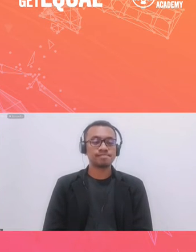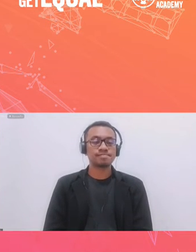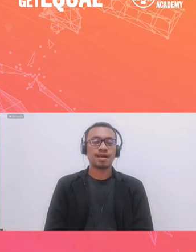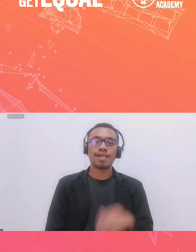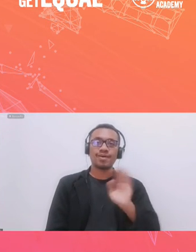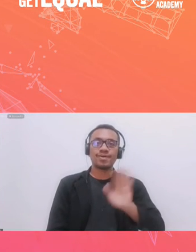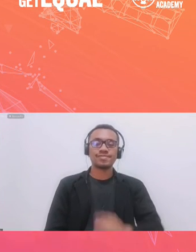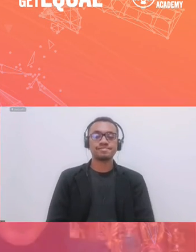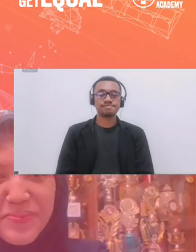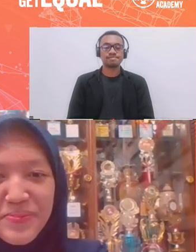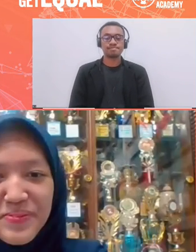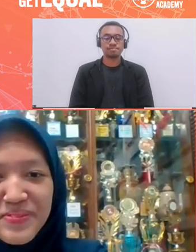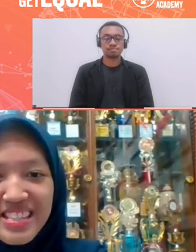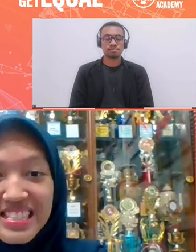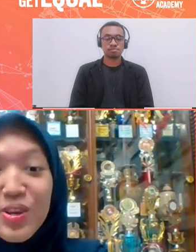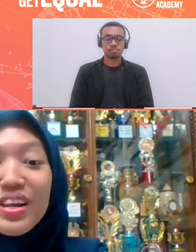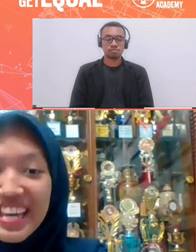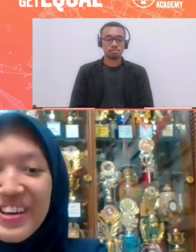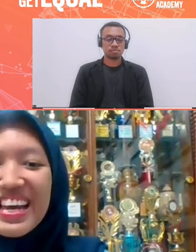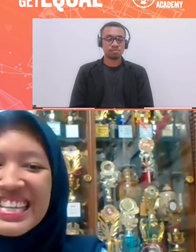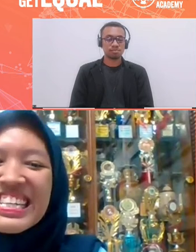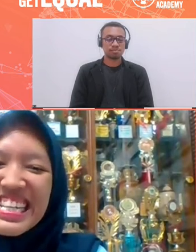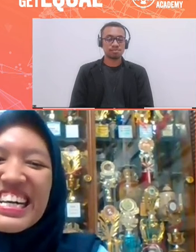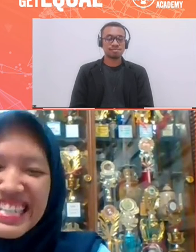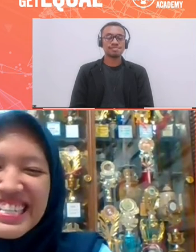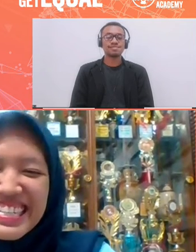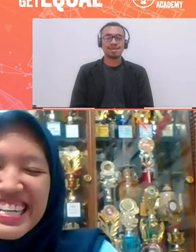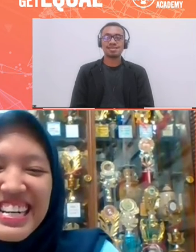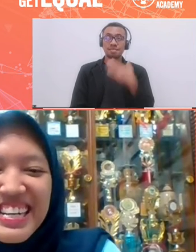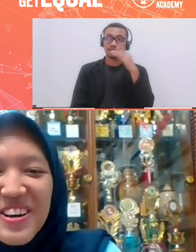Siang. Selamat siang. Selamat sore ya. Sore.